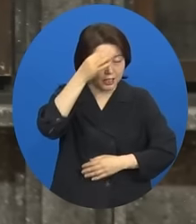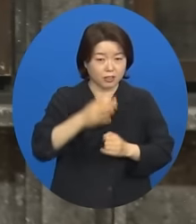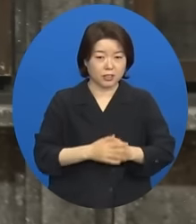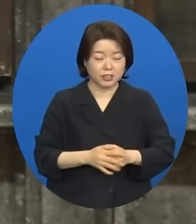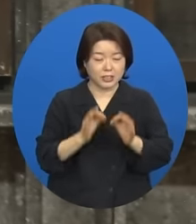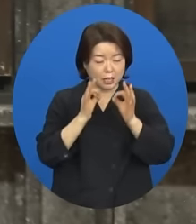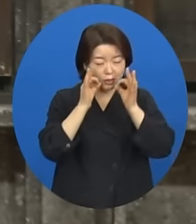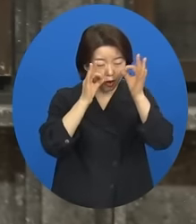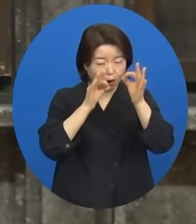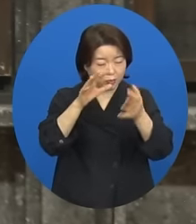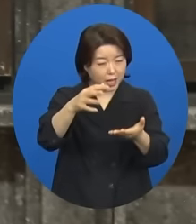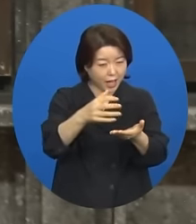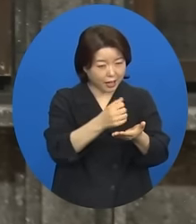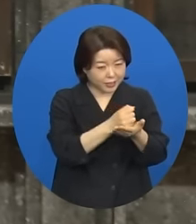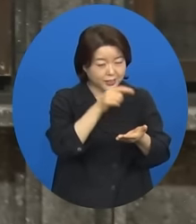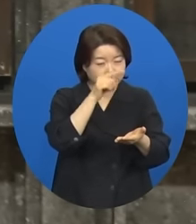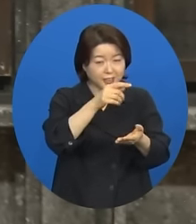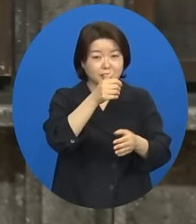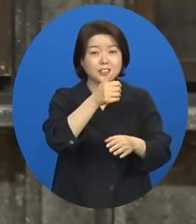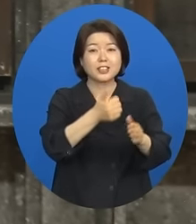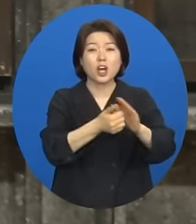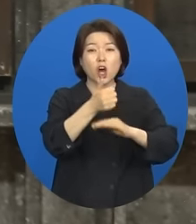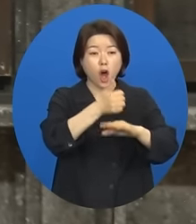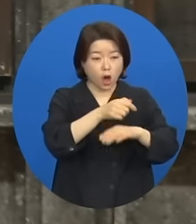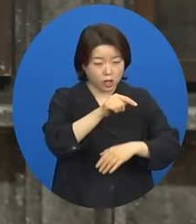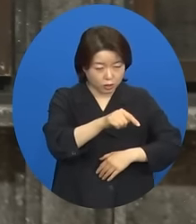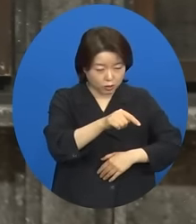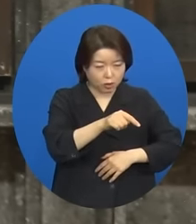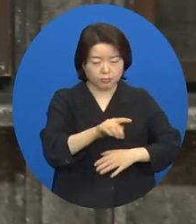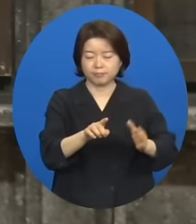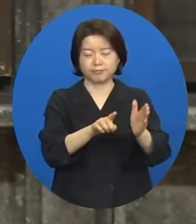얻은 그 모든 것 신뢰하지 마라.